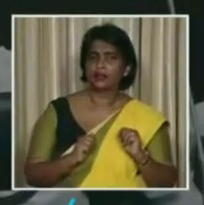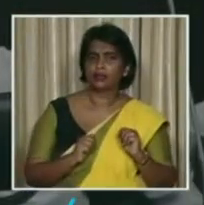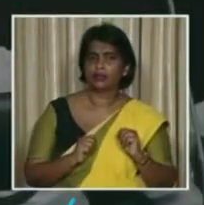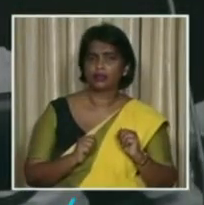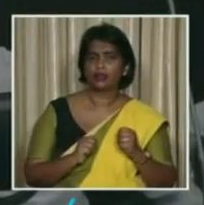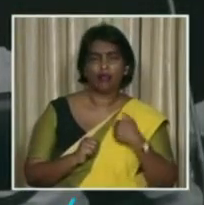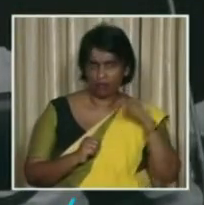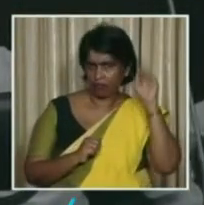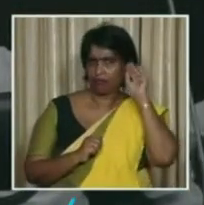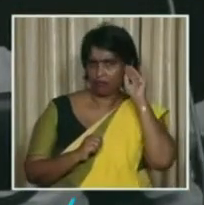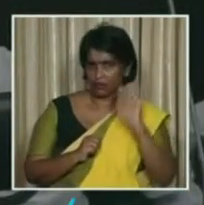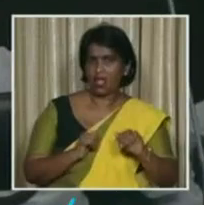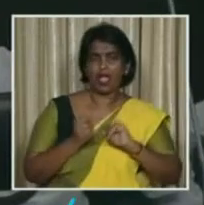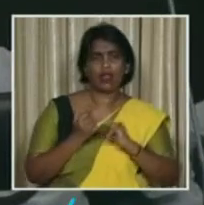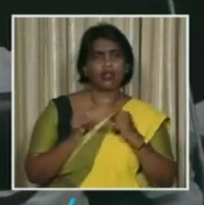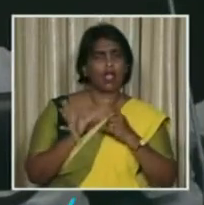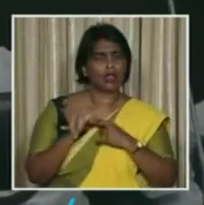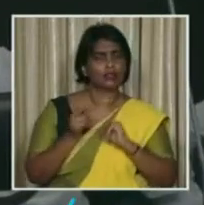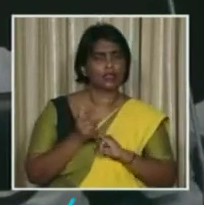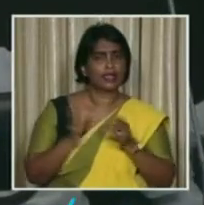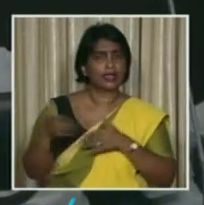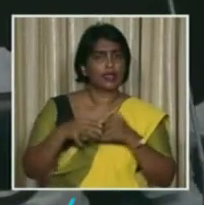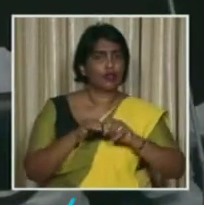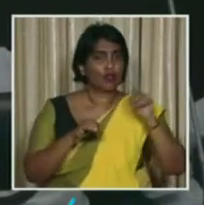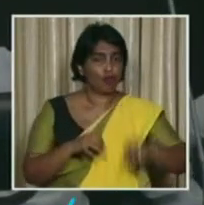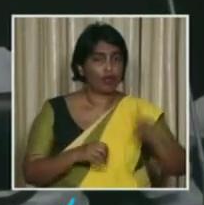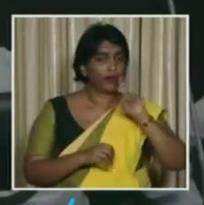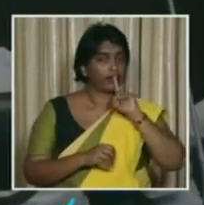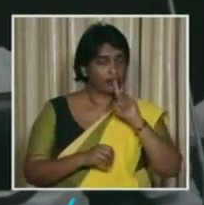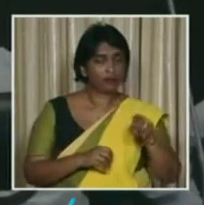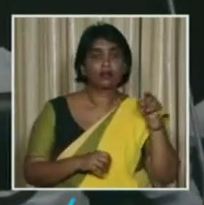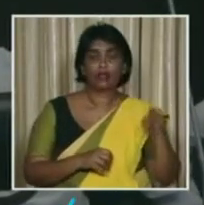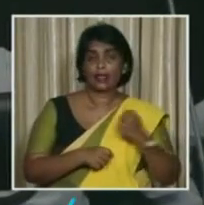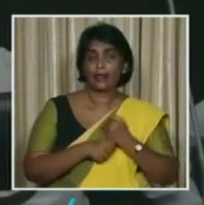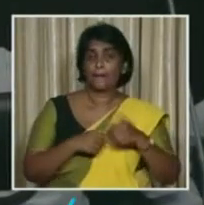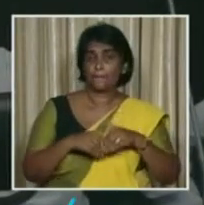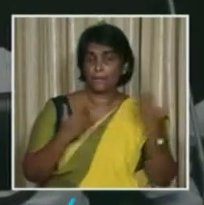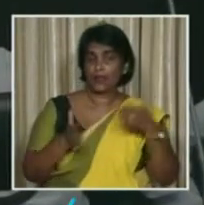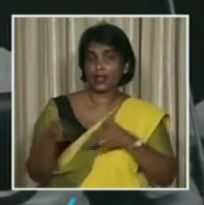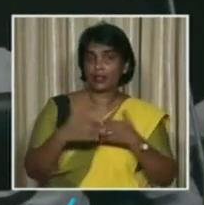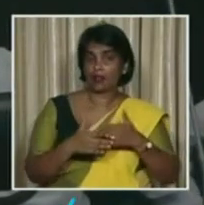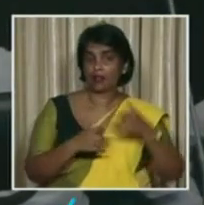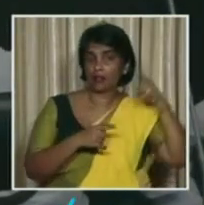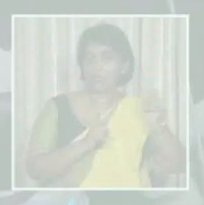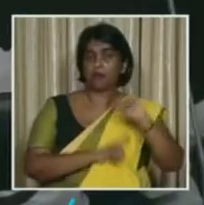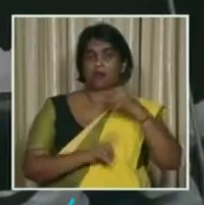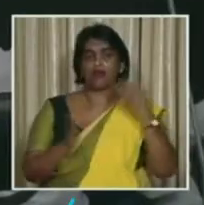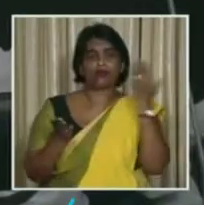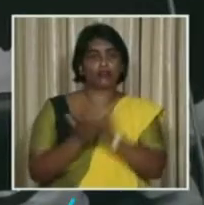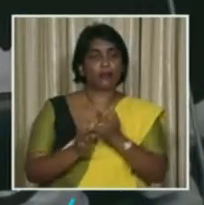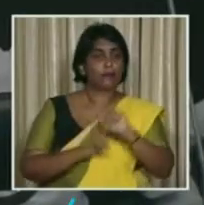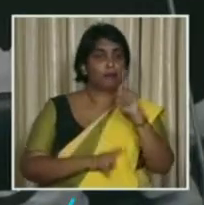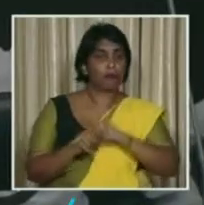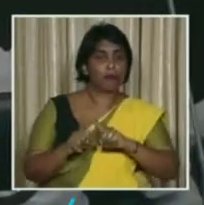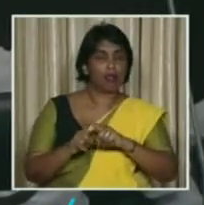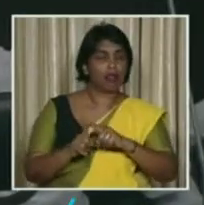අපිට ආරංචි විදියට අලි සබ්‍රි අමාත්‍යවරයා කැබිනට් මණ්ඩලය කියලා තියෙනවා. මේක ගැසට් එක කැබිනට් එකට අවිල්ලයි පාර්ලිමේන්තුවට එන්න ඕනේ. පාර්ලිමේන්තුවට